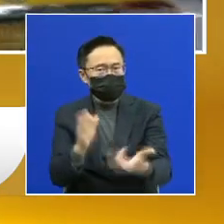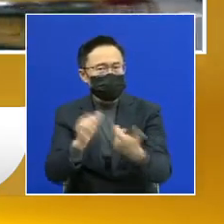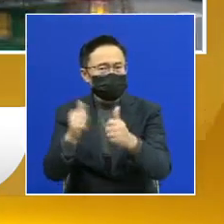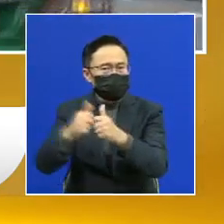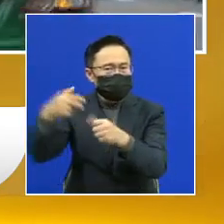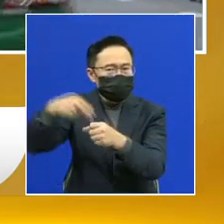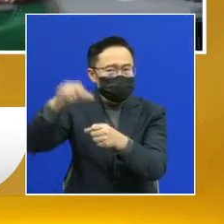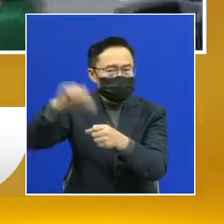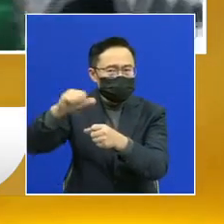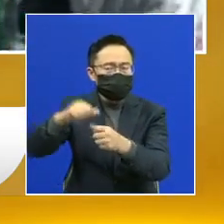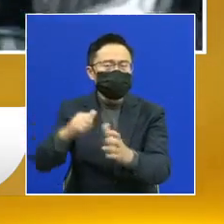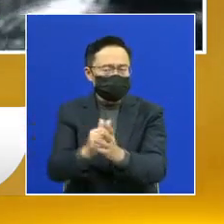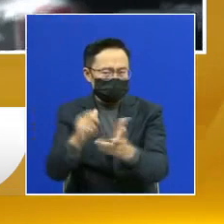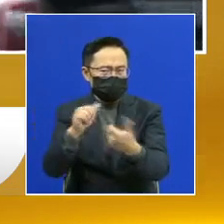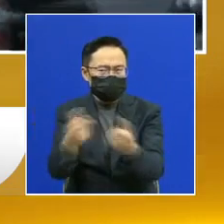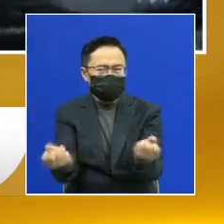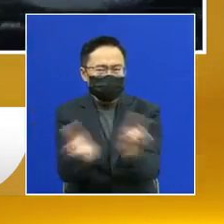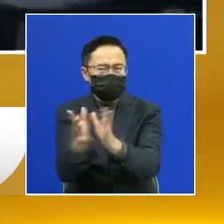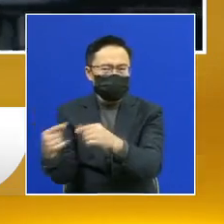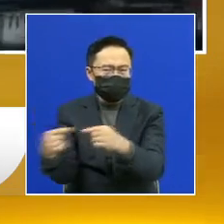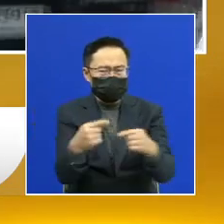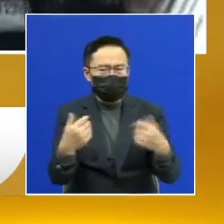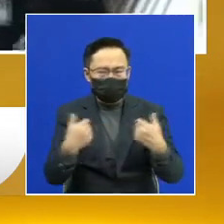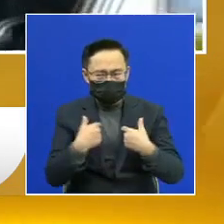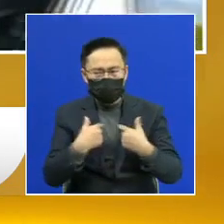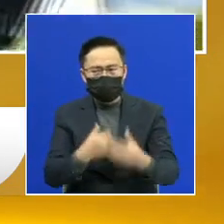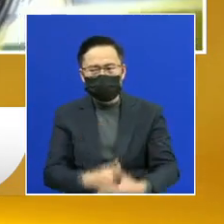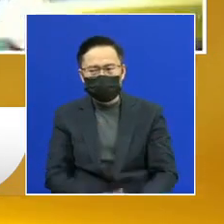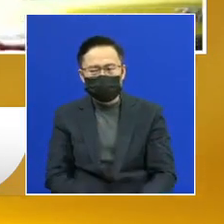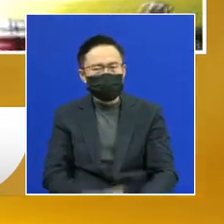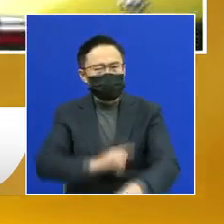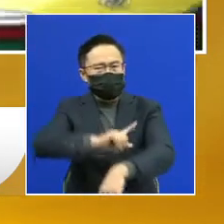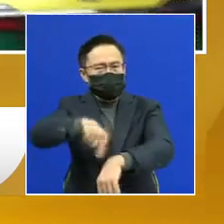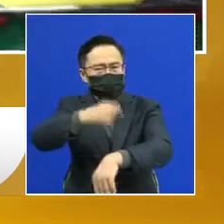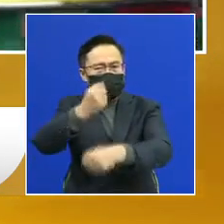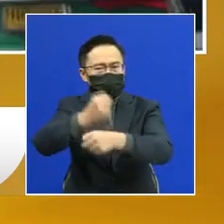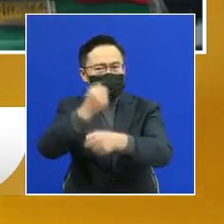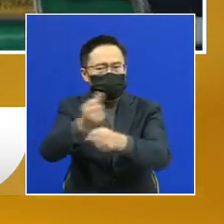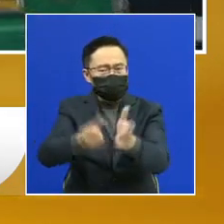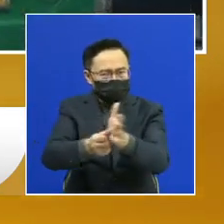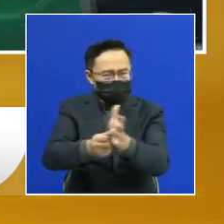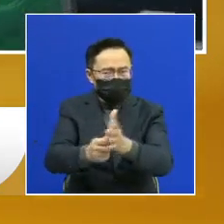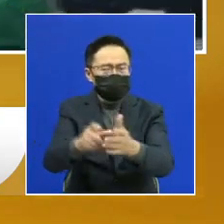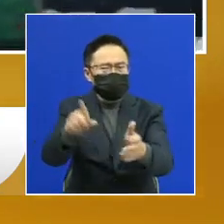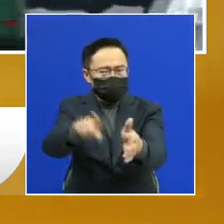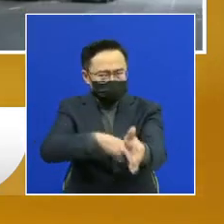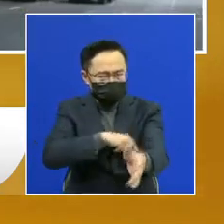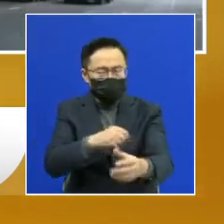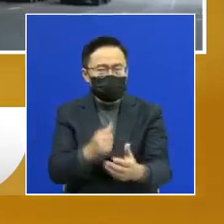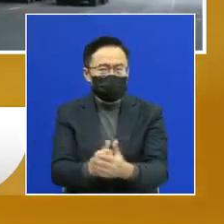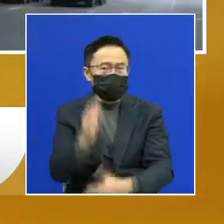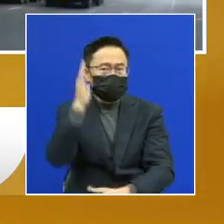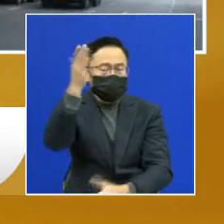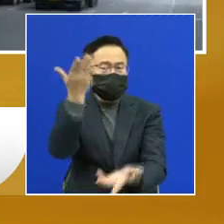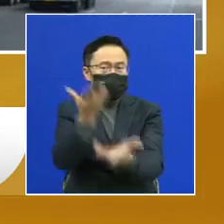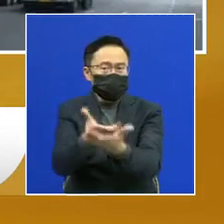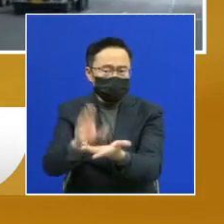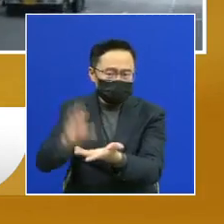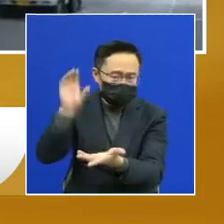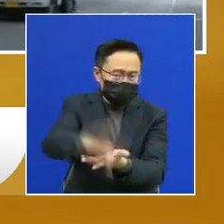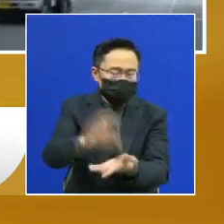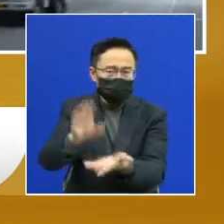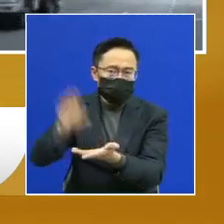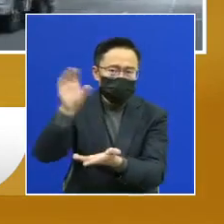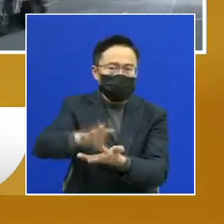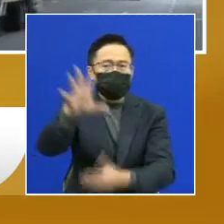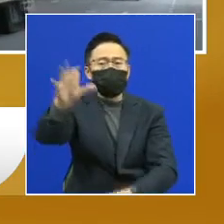เนี่ยผมว่ามัน 1,000เยอะนะแล้วไม่ใช่ไปอ่านสั้นด้วยแล้วจะจะเอาเงินที่ไหนก็ว่าไงมาถมลงมี